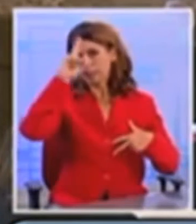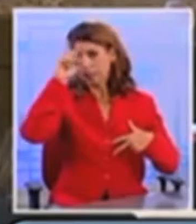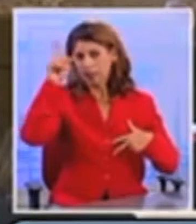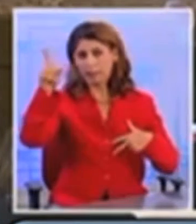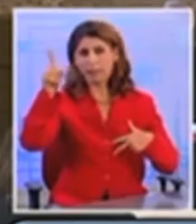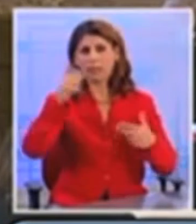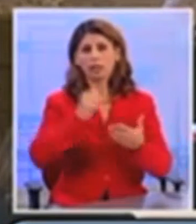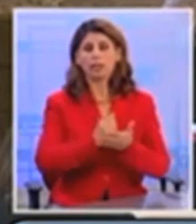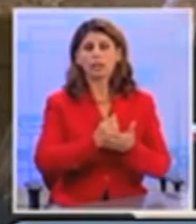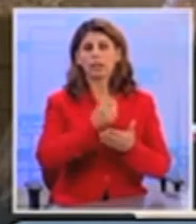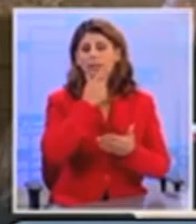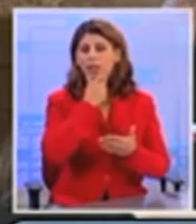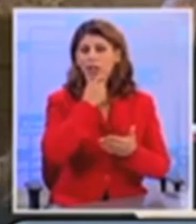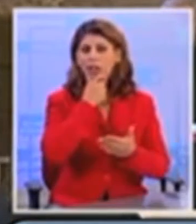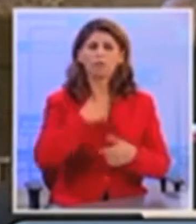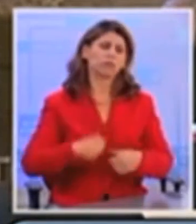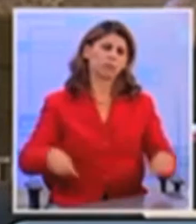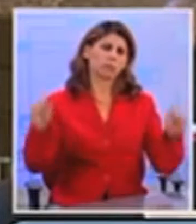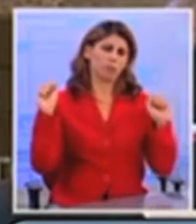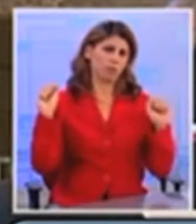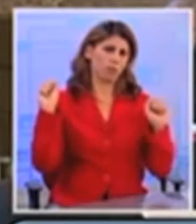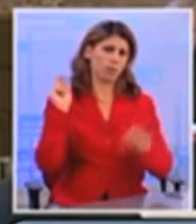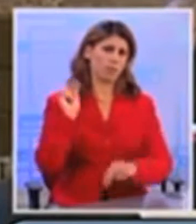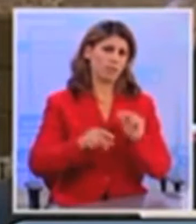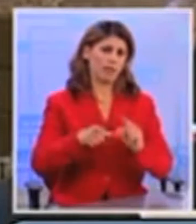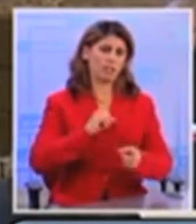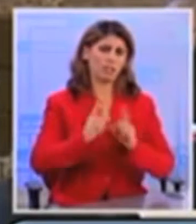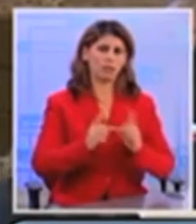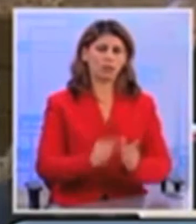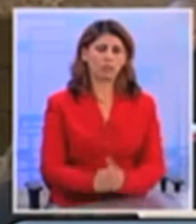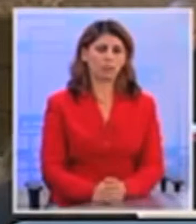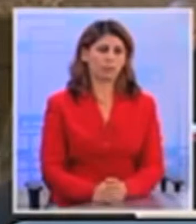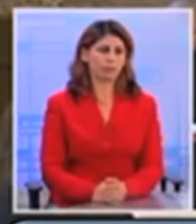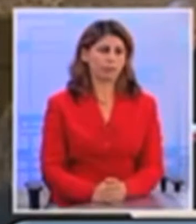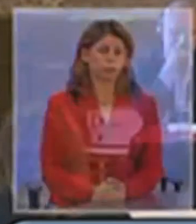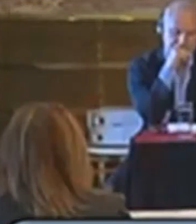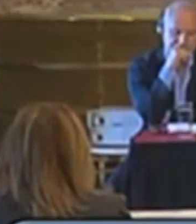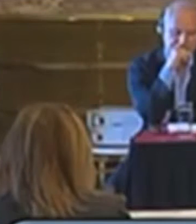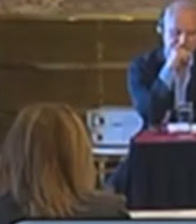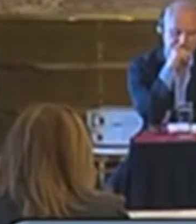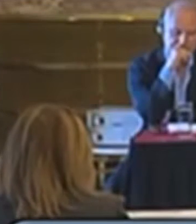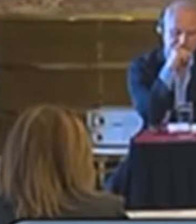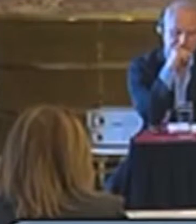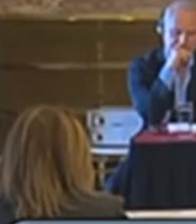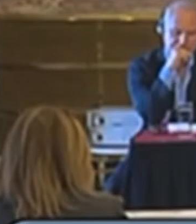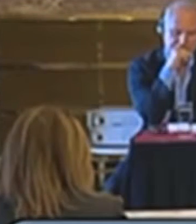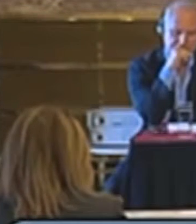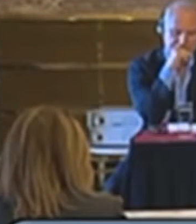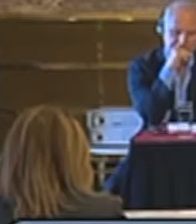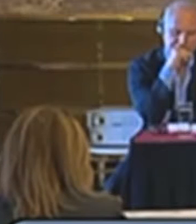Et donc j'ai été invité au siège des Nations Unies à Genève, au Palais des Nations, à